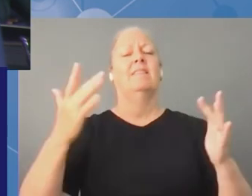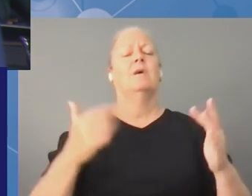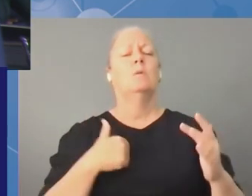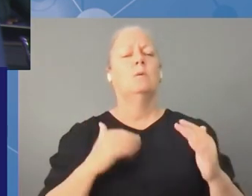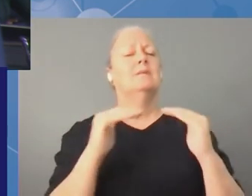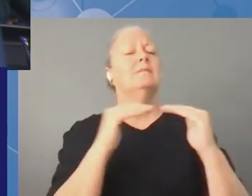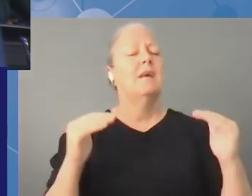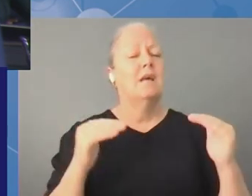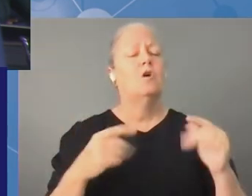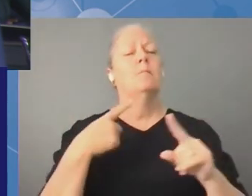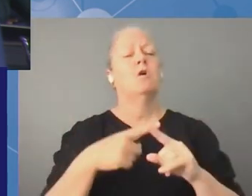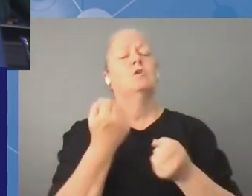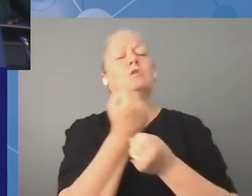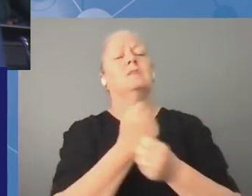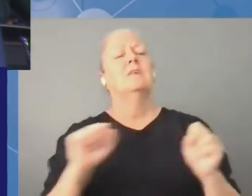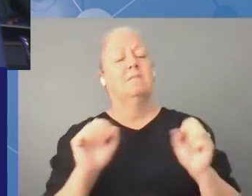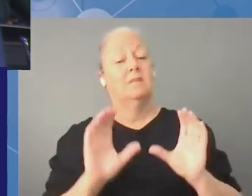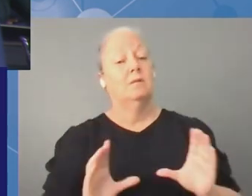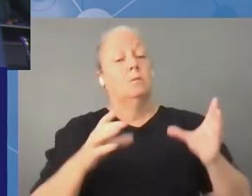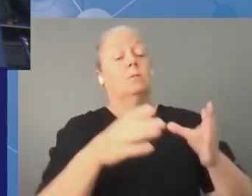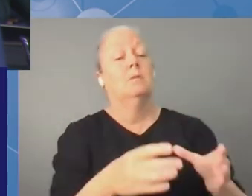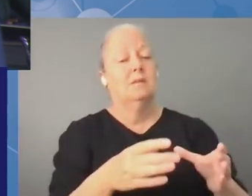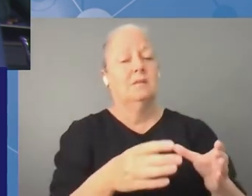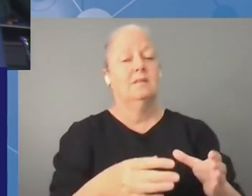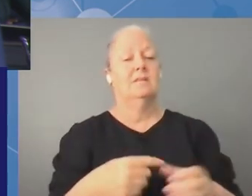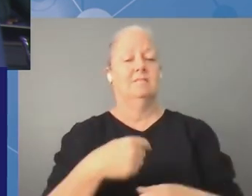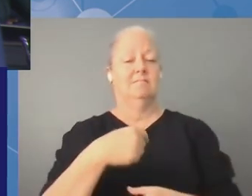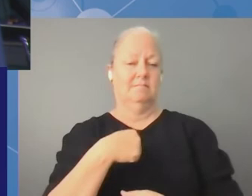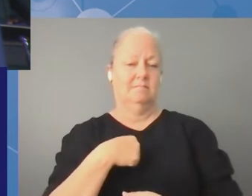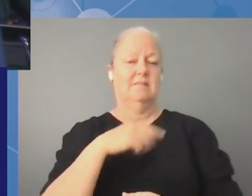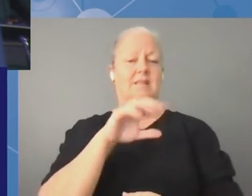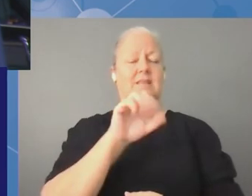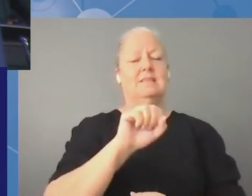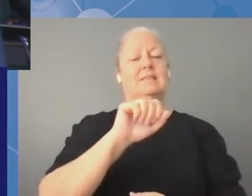فولتن ناتيس أمثل تحالف